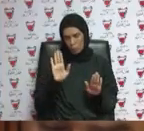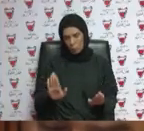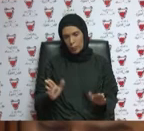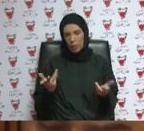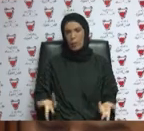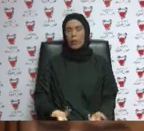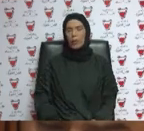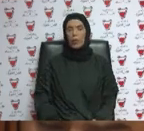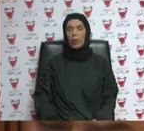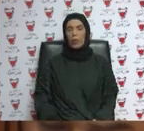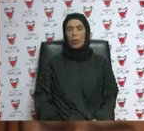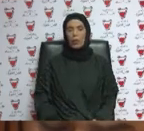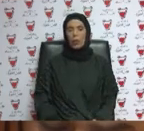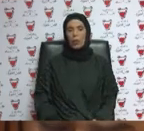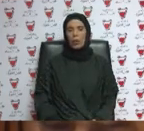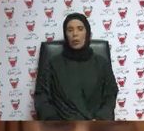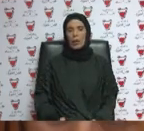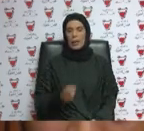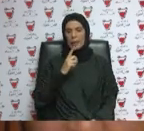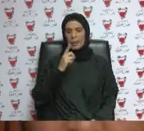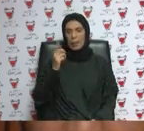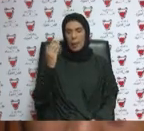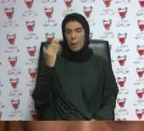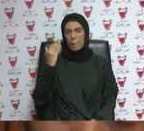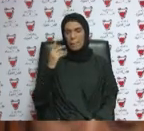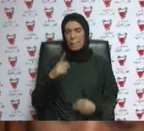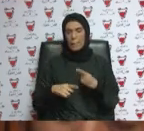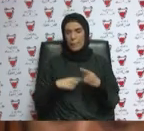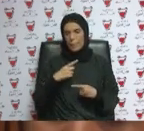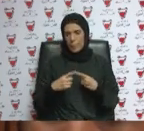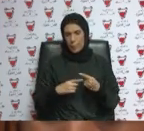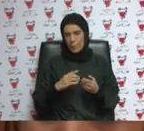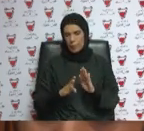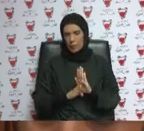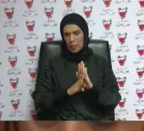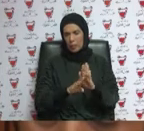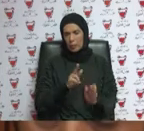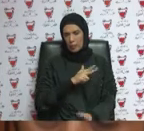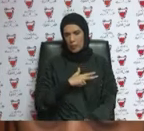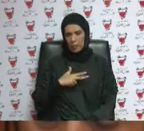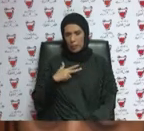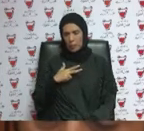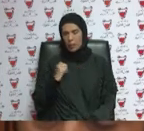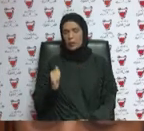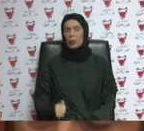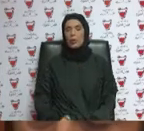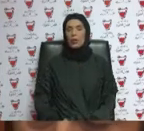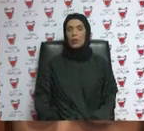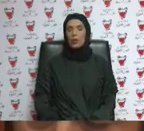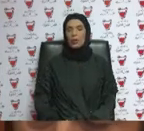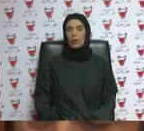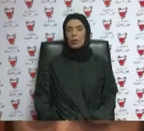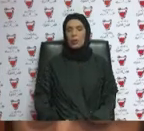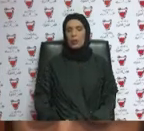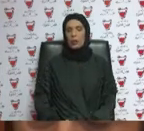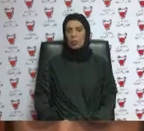ونتائجها المالية جيدة للعام الماضية، وهي دائما تساند الحكومة في السراء والضراء وتشكر